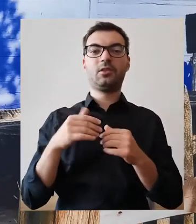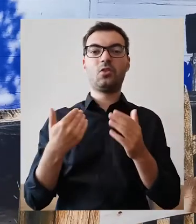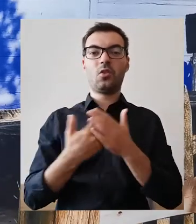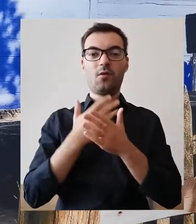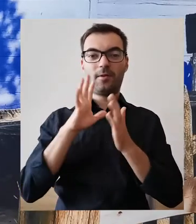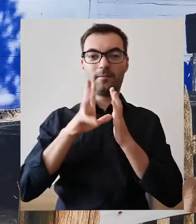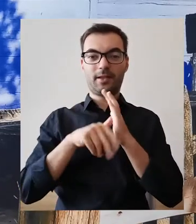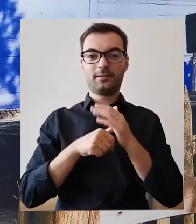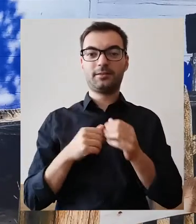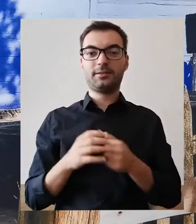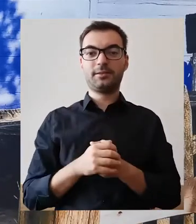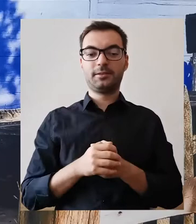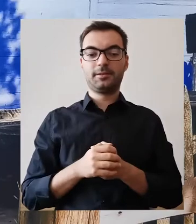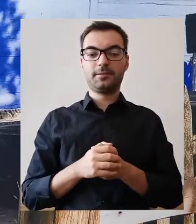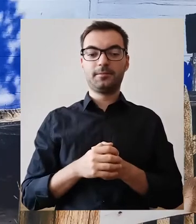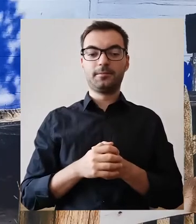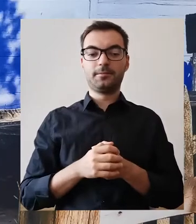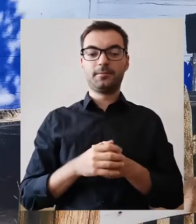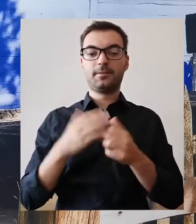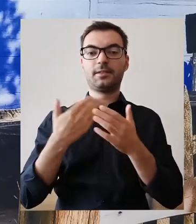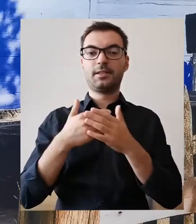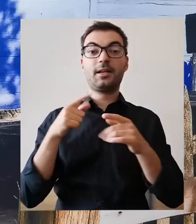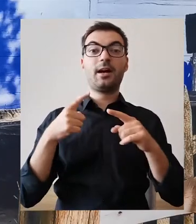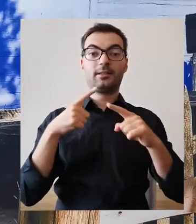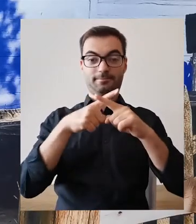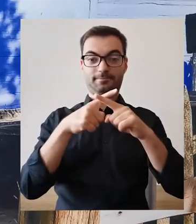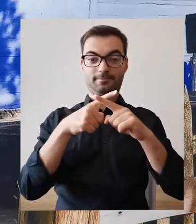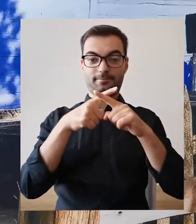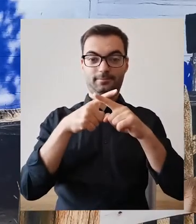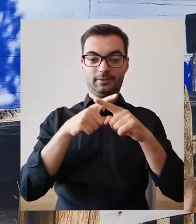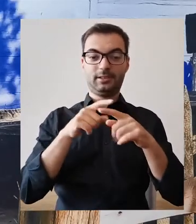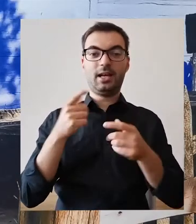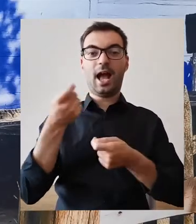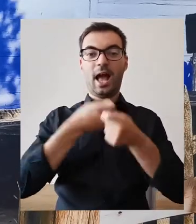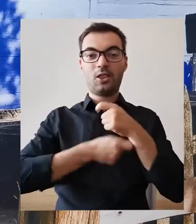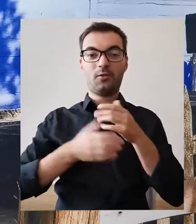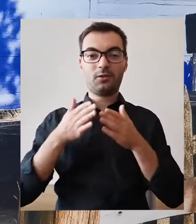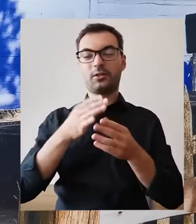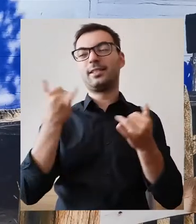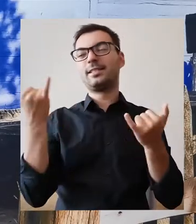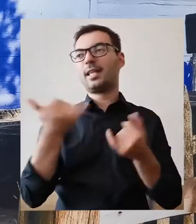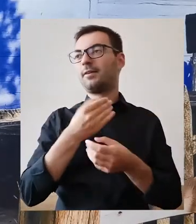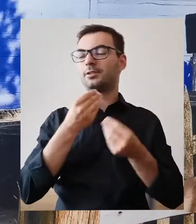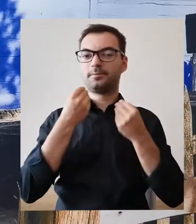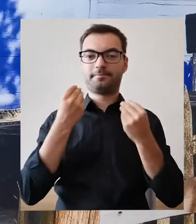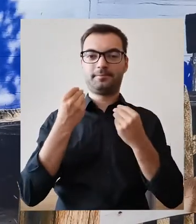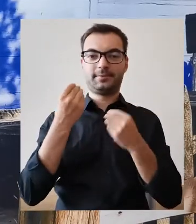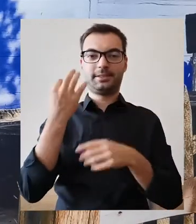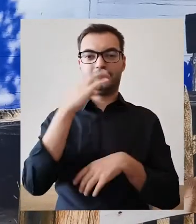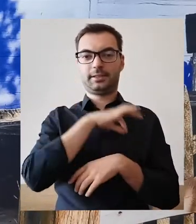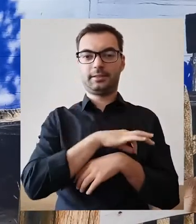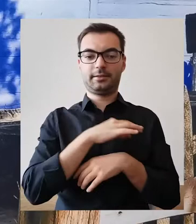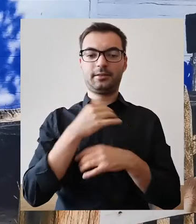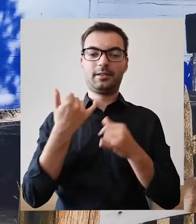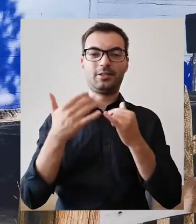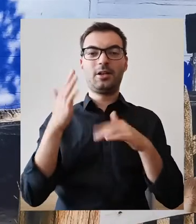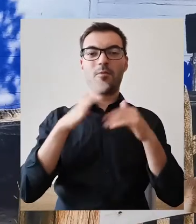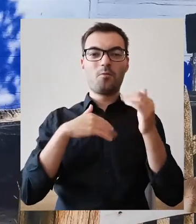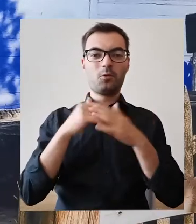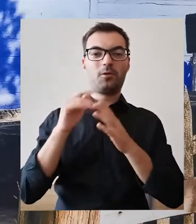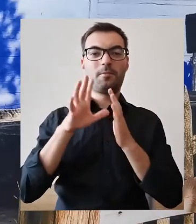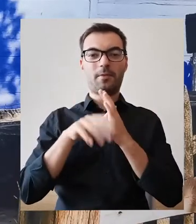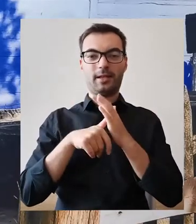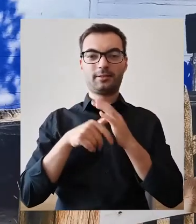to położenie na przecięciu szlaków handlowych zawsze było korzystne dla miejsc które w takich właśnie